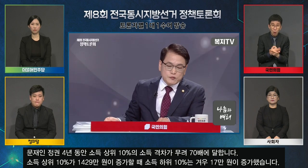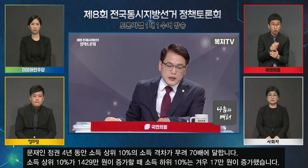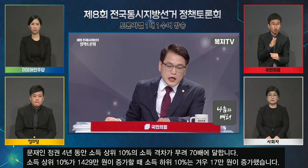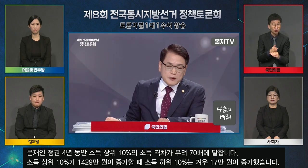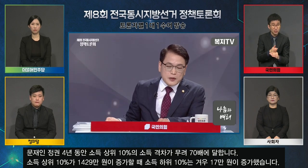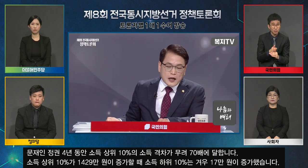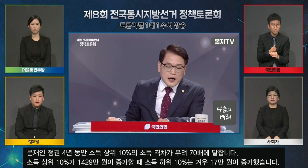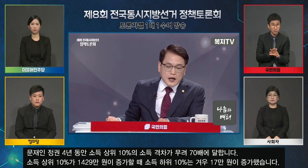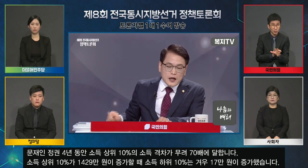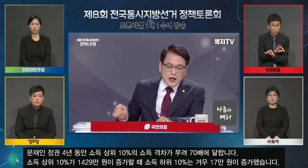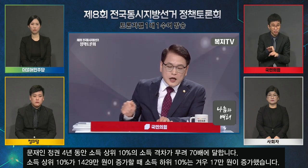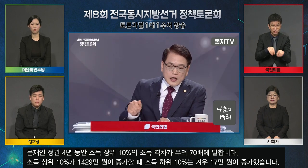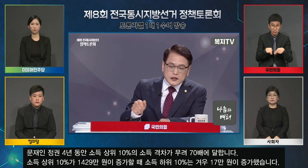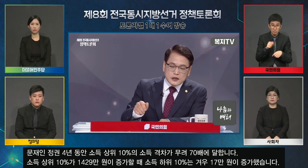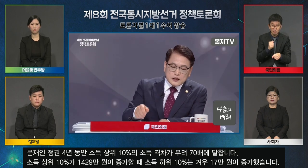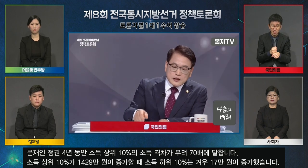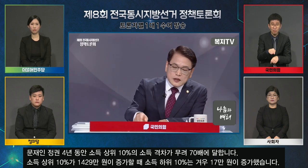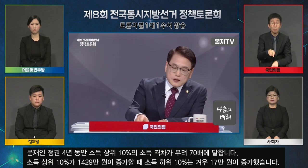이뿐만이 아닙니다.